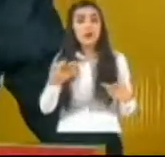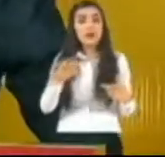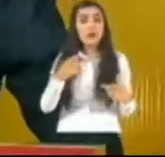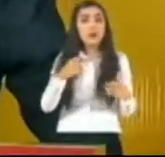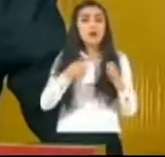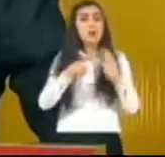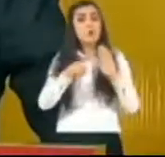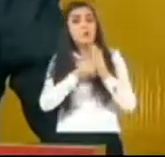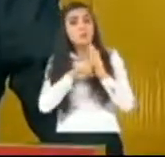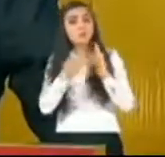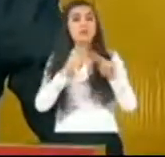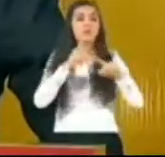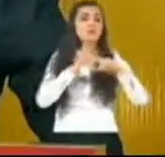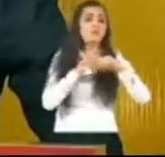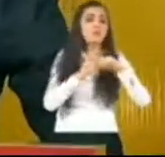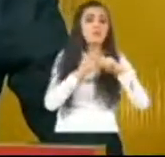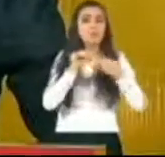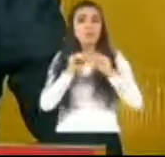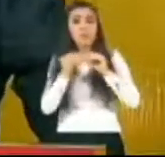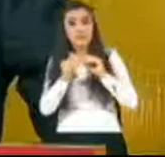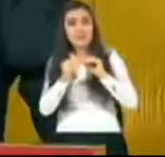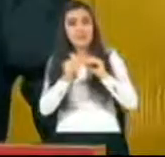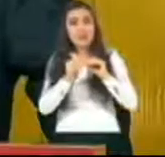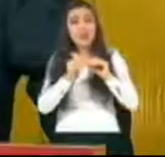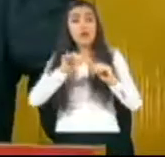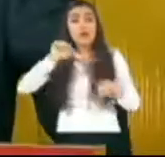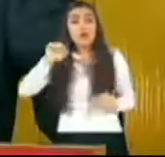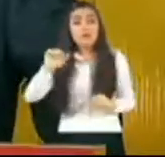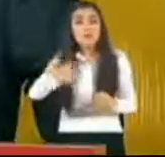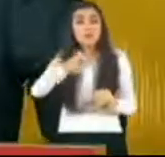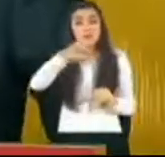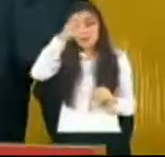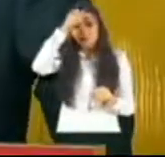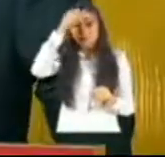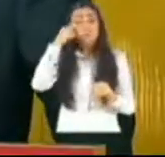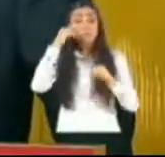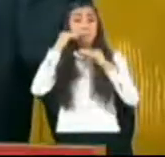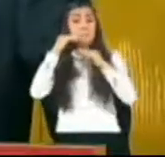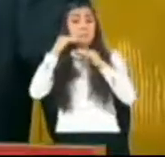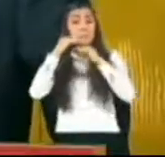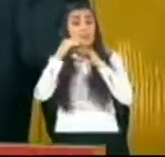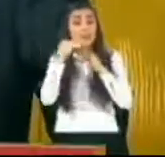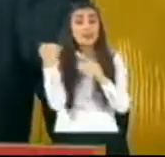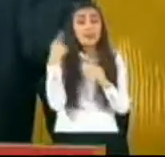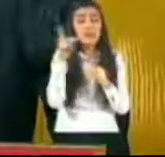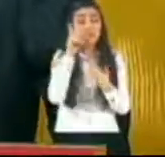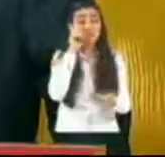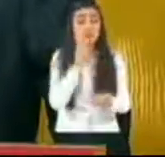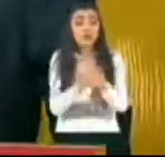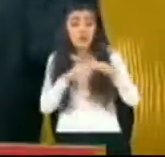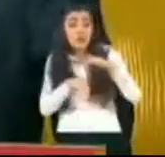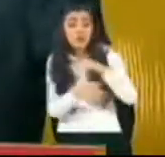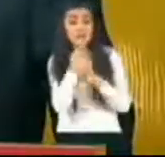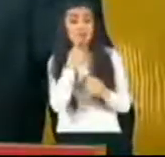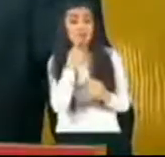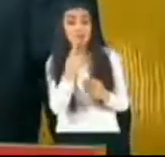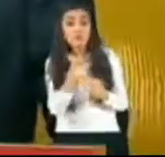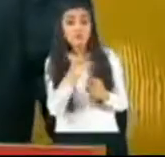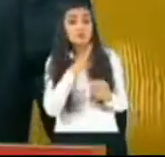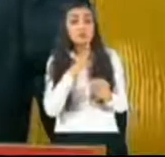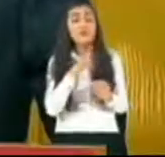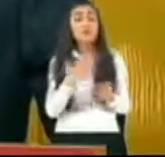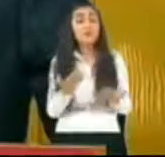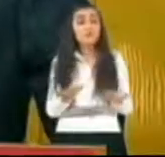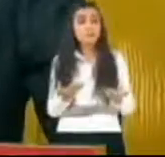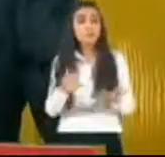negatif özgürlük alanlarına kadar özellikle Türk milliyetçiliğinin yeni şartlar altında söyleyeceği sözleri